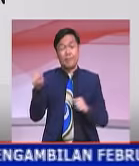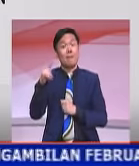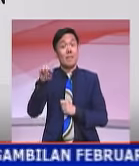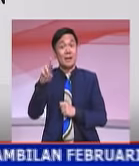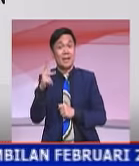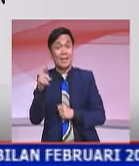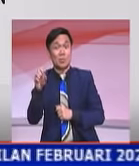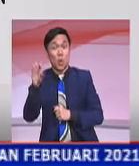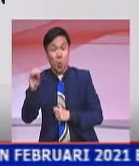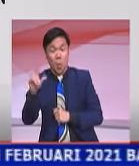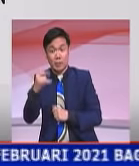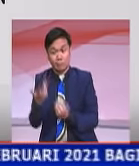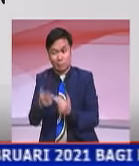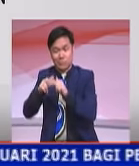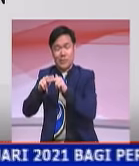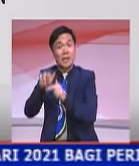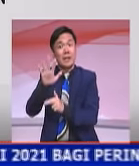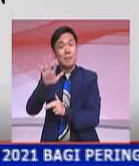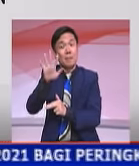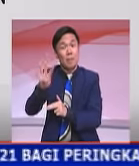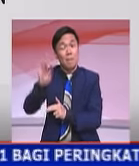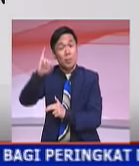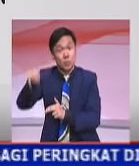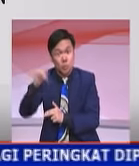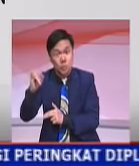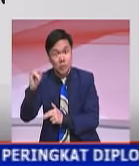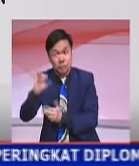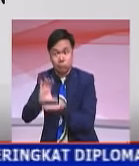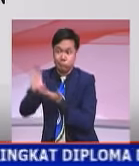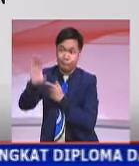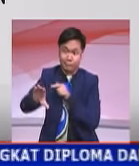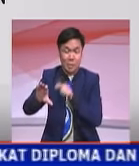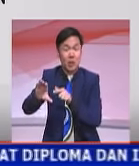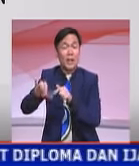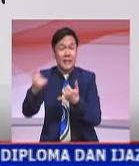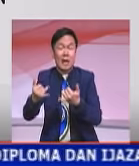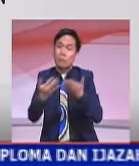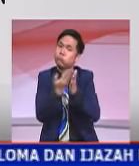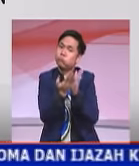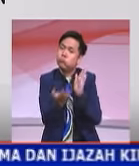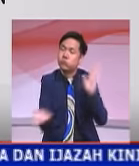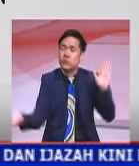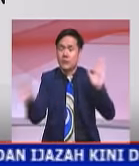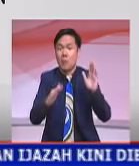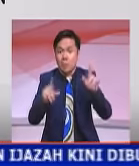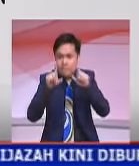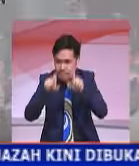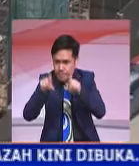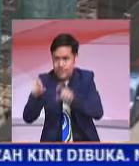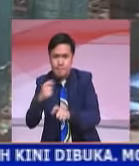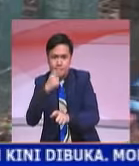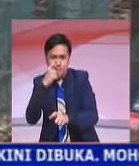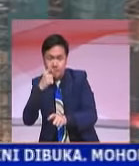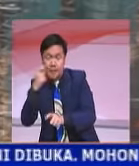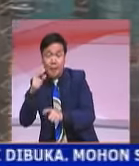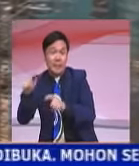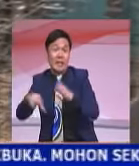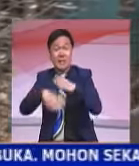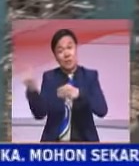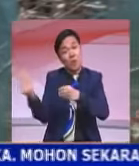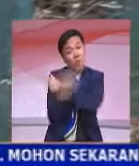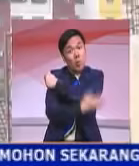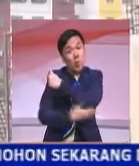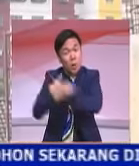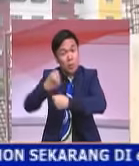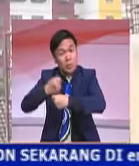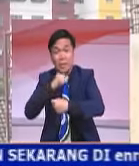menyediakan peruntukan tambahan RM54 juta ringgit bagi perluasan skop saringan tersebut. Sementara itu, bagi pekerja asing yang